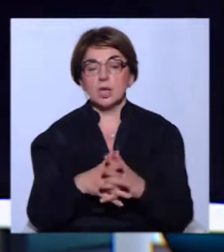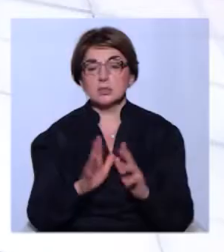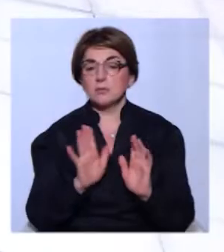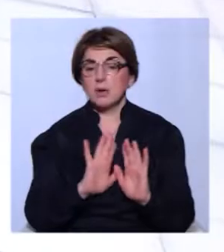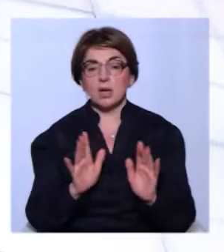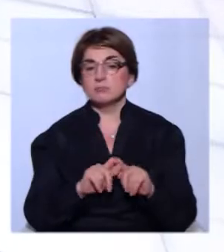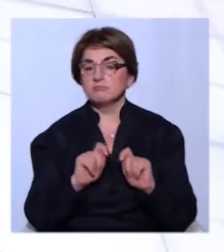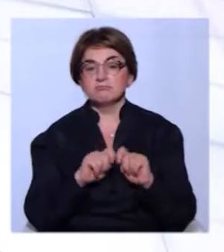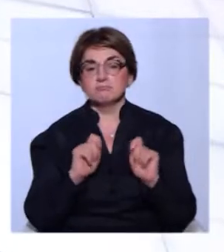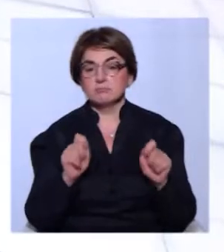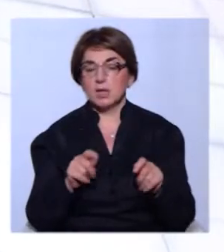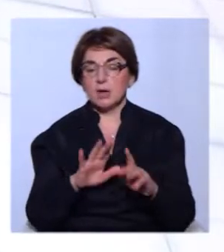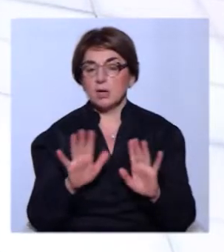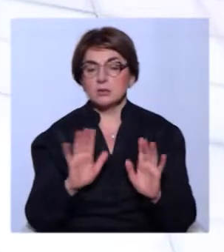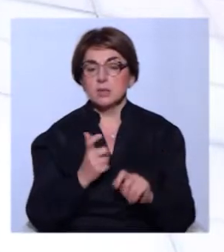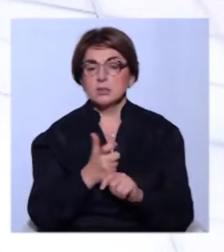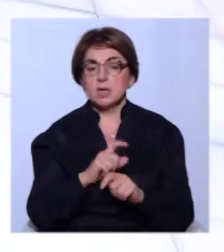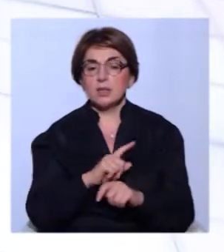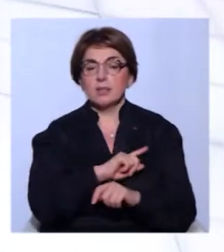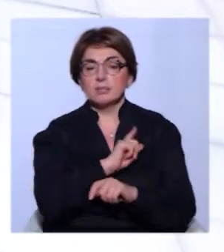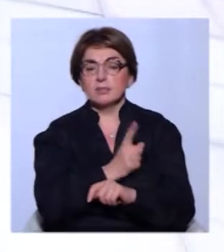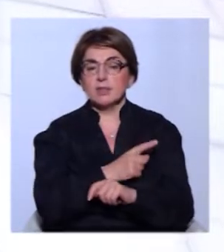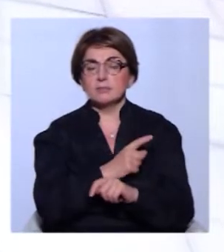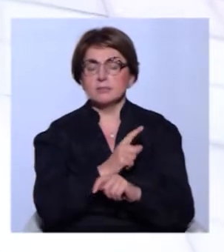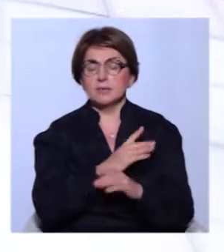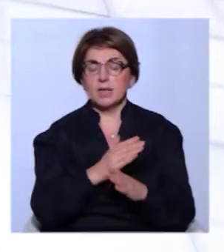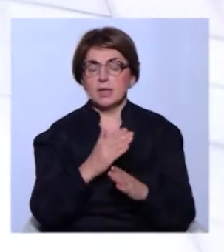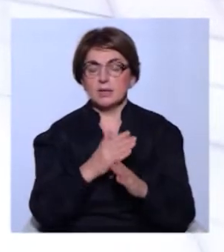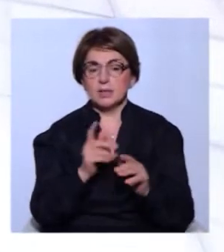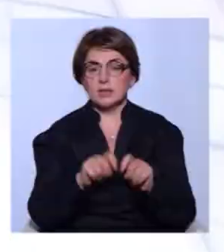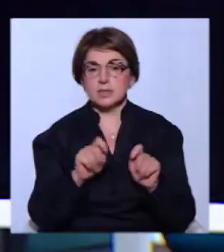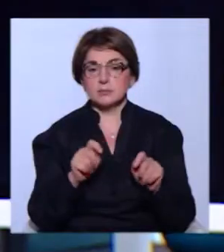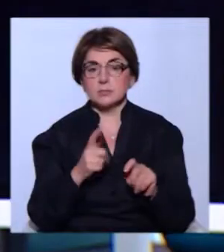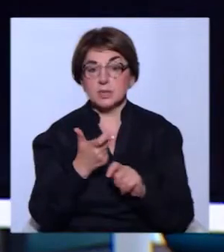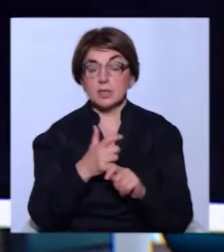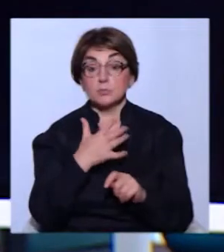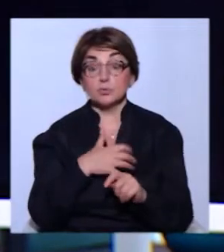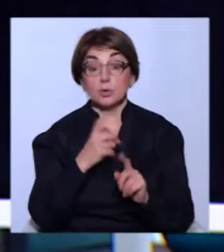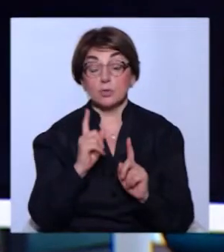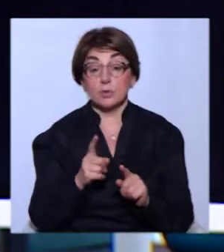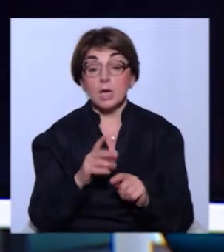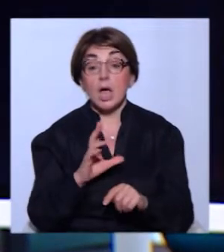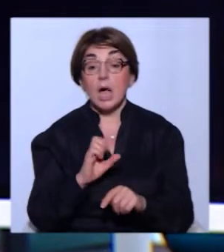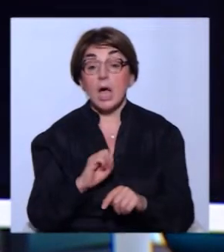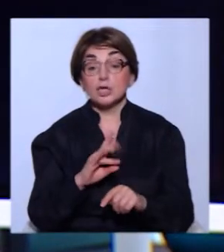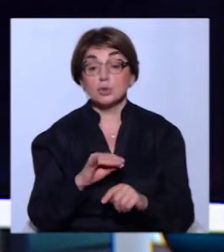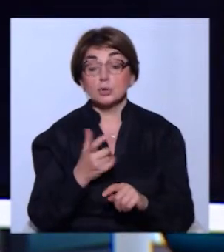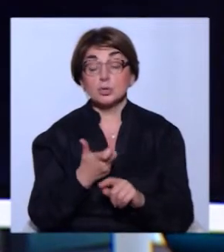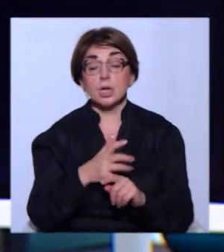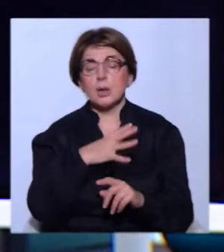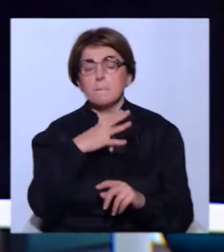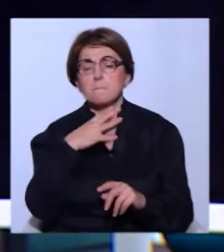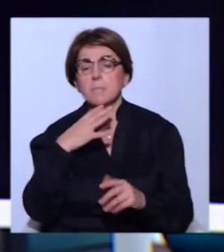არ წარიმართებოდა ან ძალიან ნელა წარიმართებოდა. ამიტომ აზოტი ძალიან მნიშვნელოვანია. აზოტი კი ნამდვილად